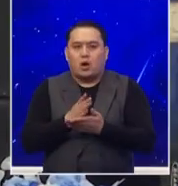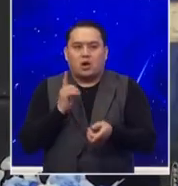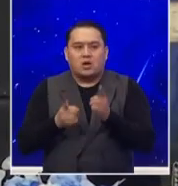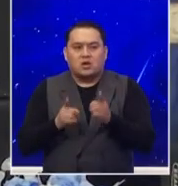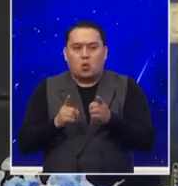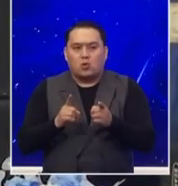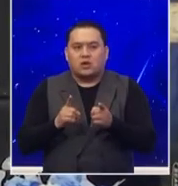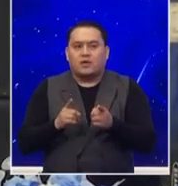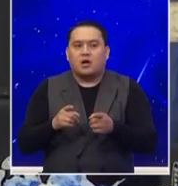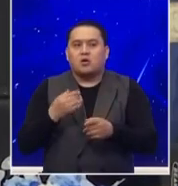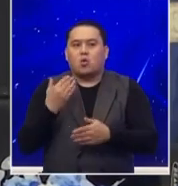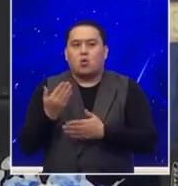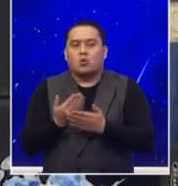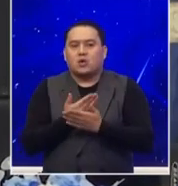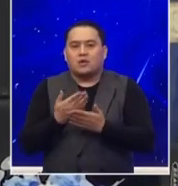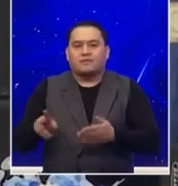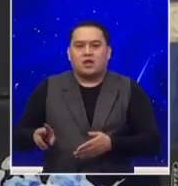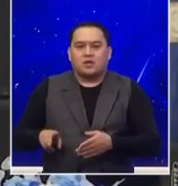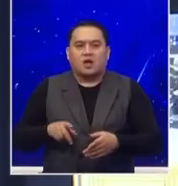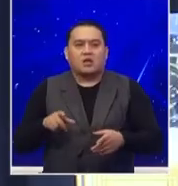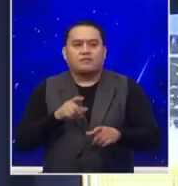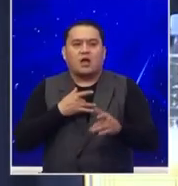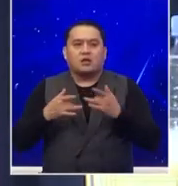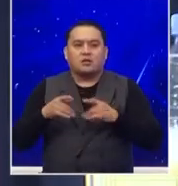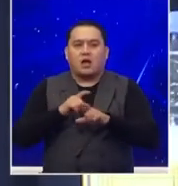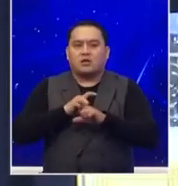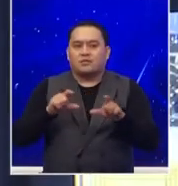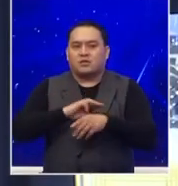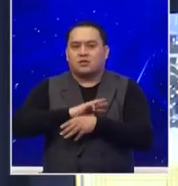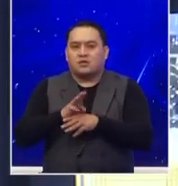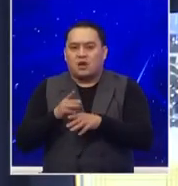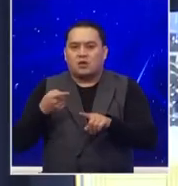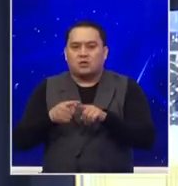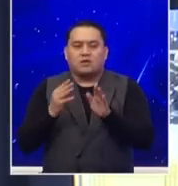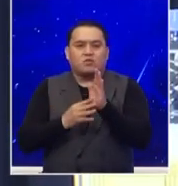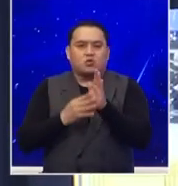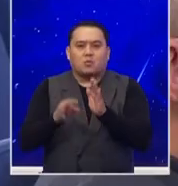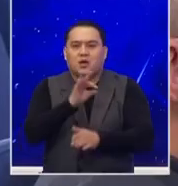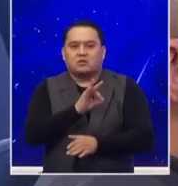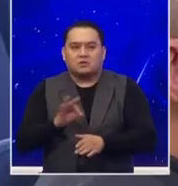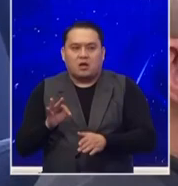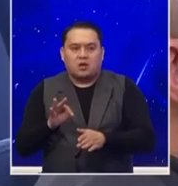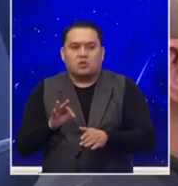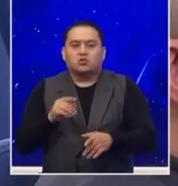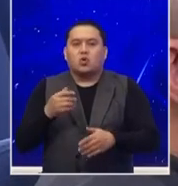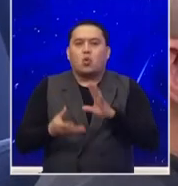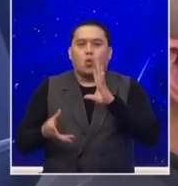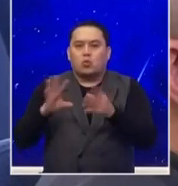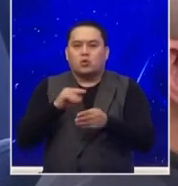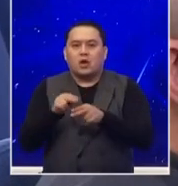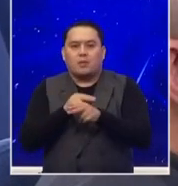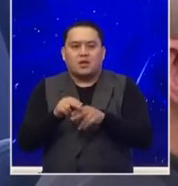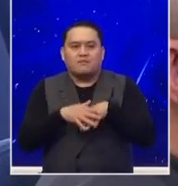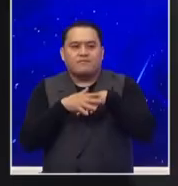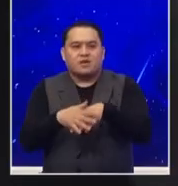оригинальным декором. По словам художественного директора театра, оснащенность технической базы составила 90%. Отметим, на комплексную реконструкцию